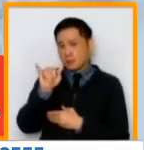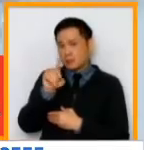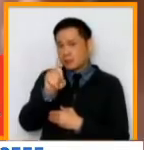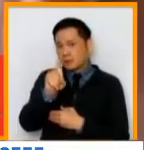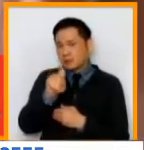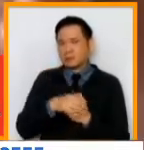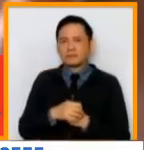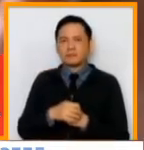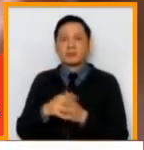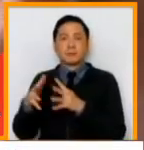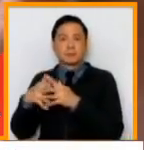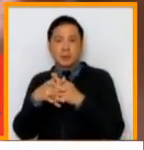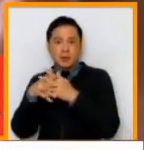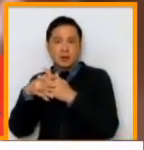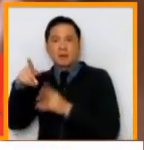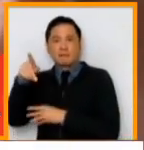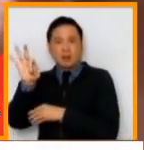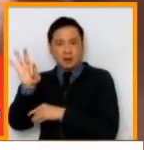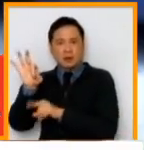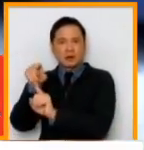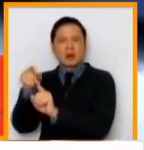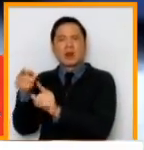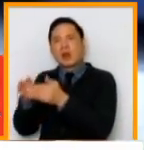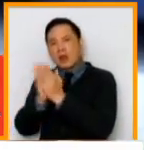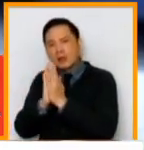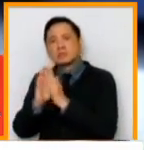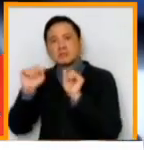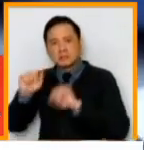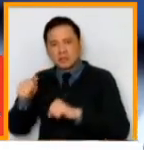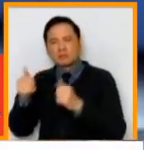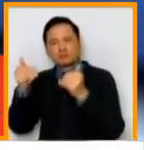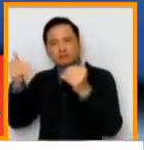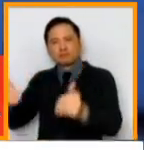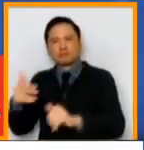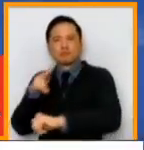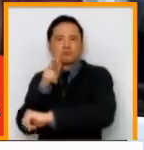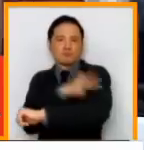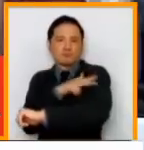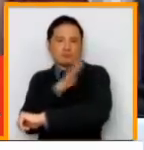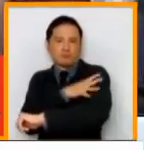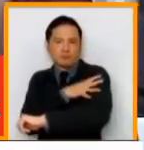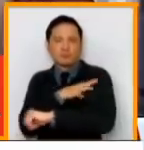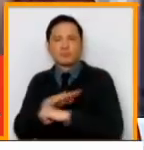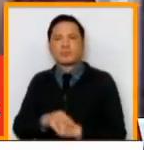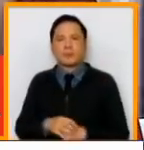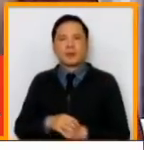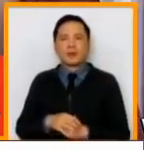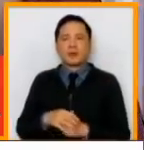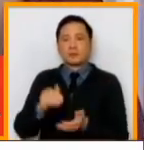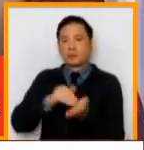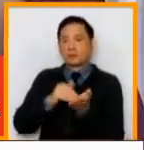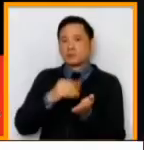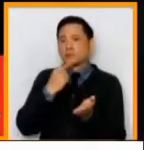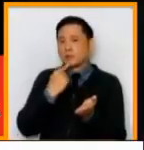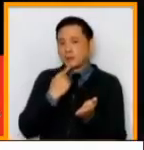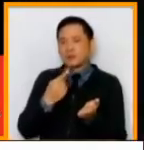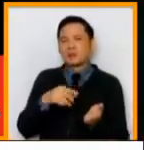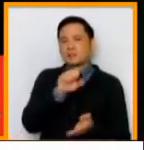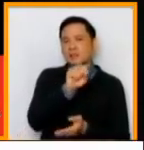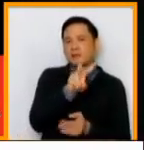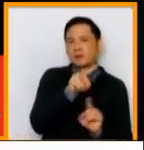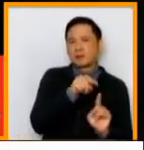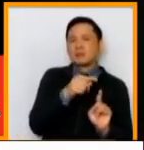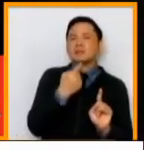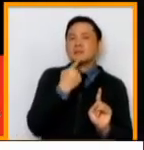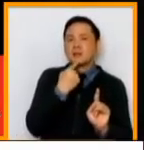ng pahintulot na magbigay ng booster shot. Sabi ni Dr. Solante, may pag-aaral na rin ng Sinovac na muling tumataas ang antibodies